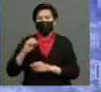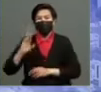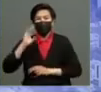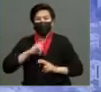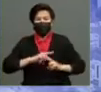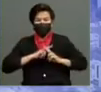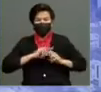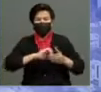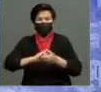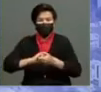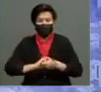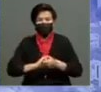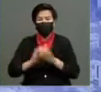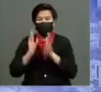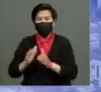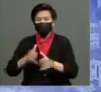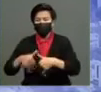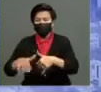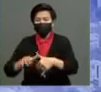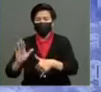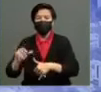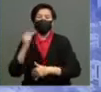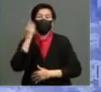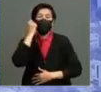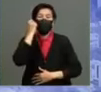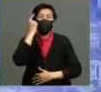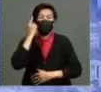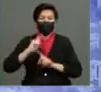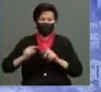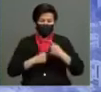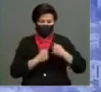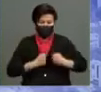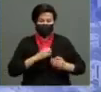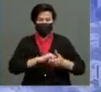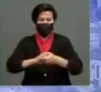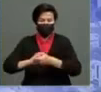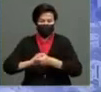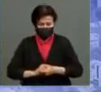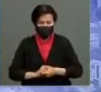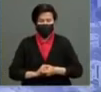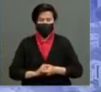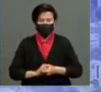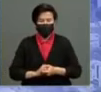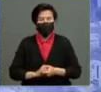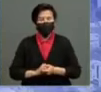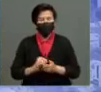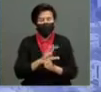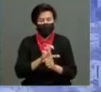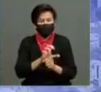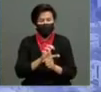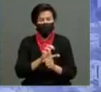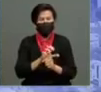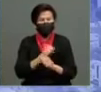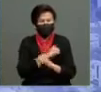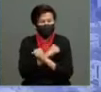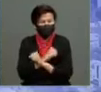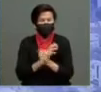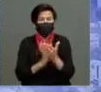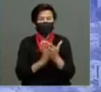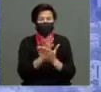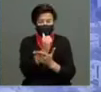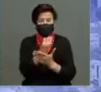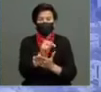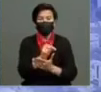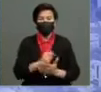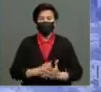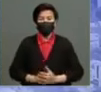คของประชาชนนะครับเข้าใจและก็ร่วมมือรวมพลังกันในการที่จะสู้กับโควิดแล้วเราจะชนะมันในที่สุดนะ